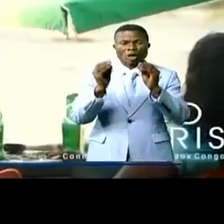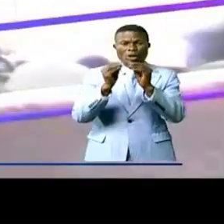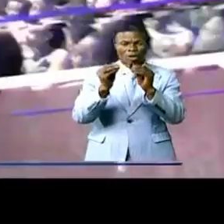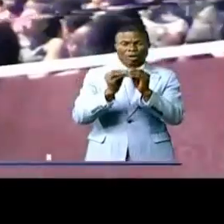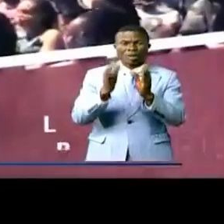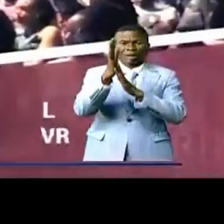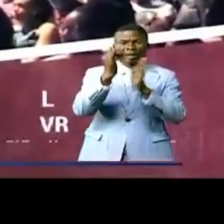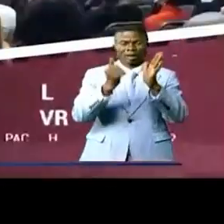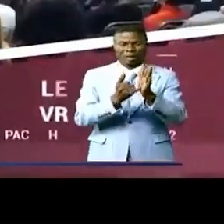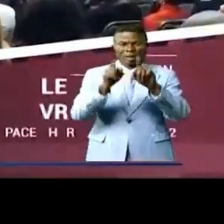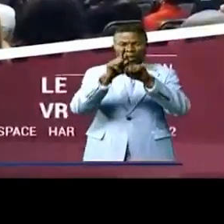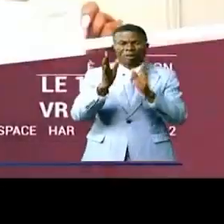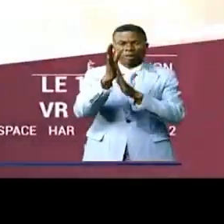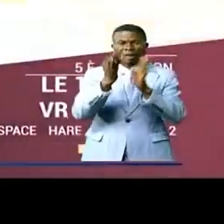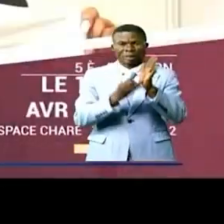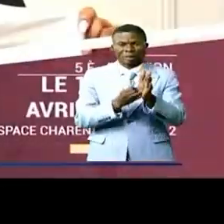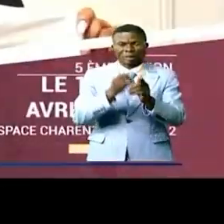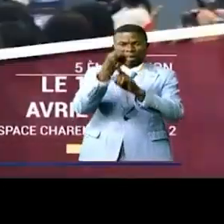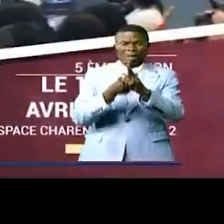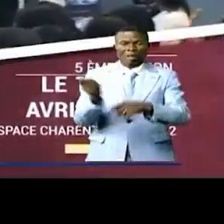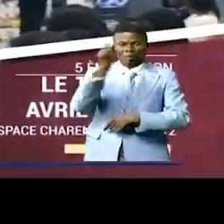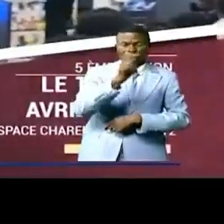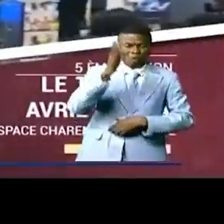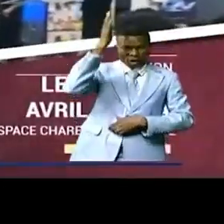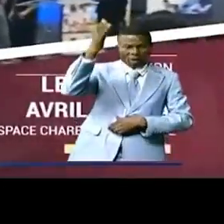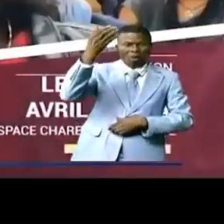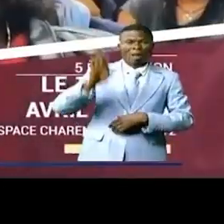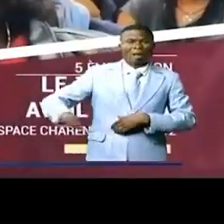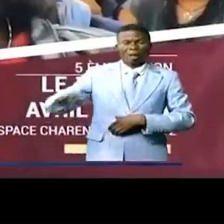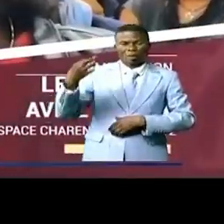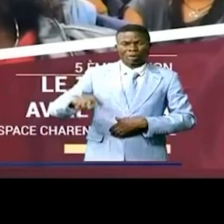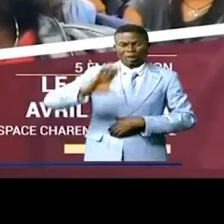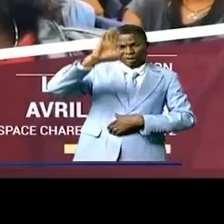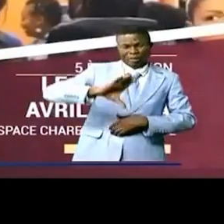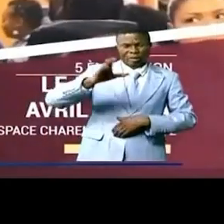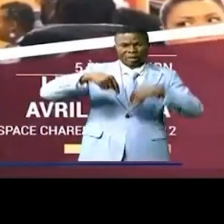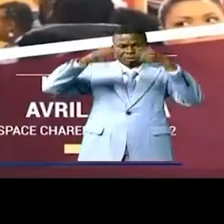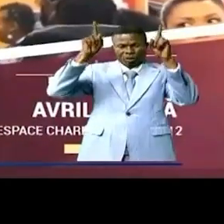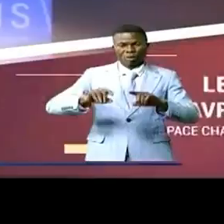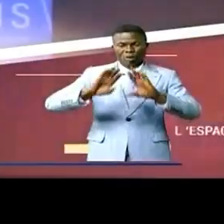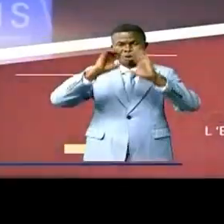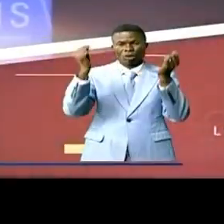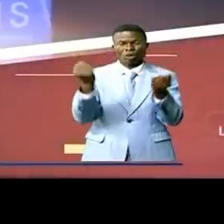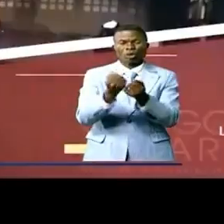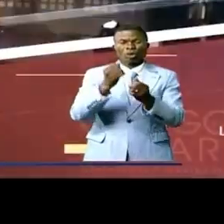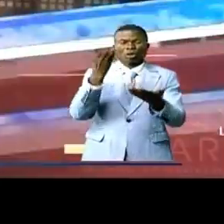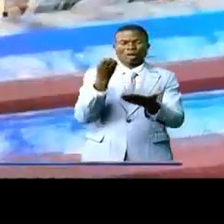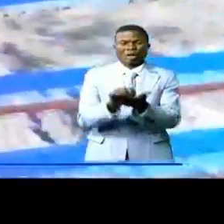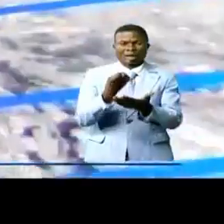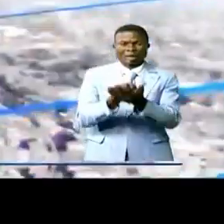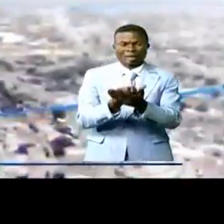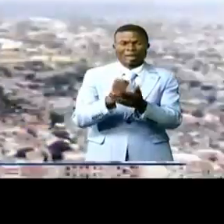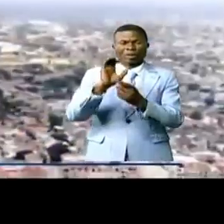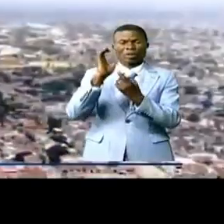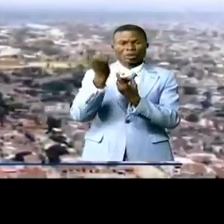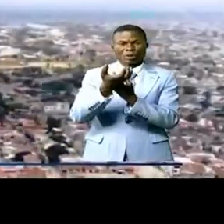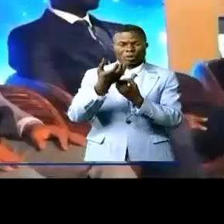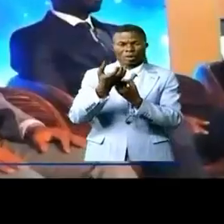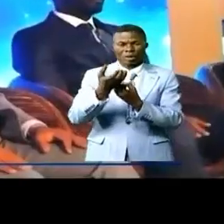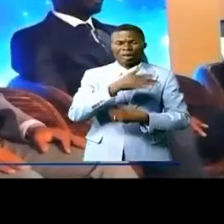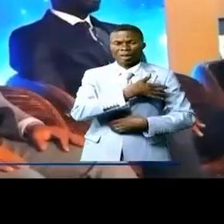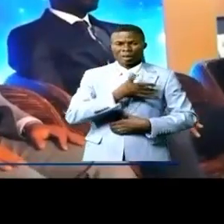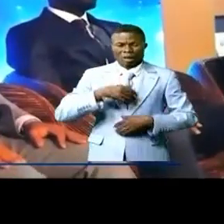16 et 17 avril prochains à paris en france dès la 5e édition du salon sociaux économiques et culturels comme les dénommés